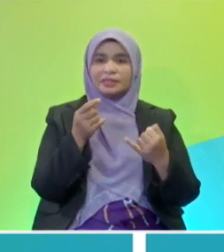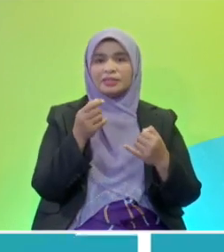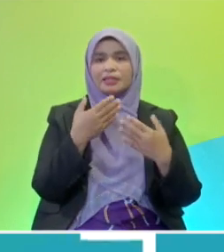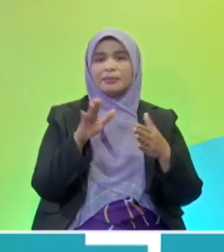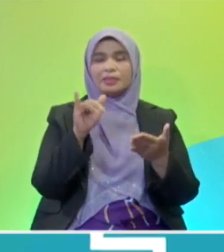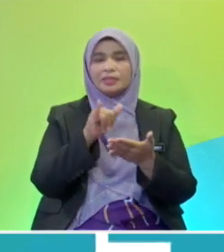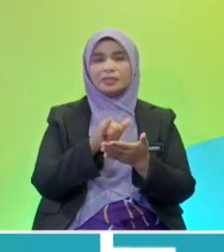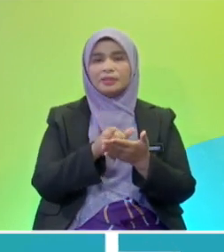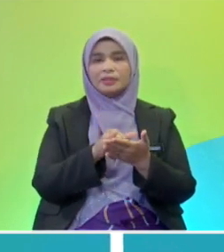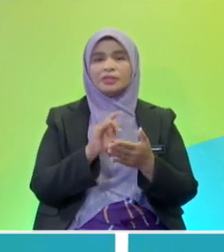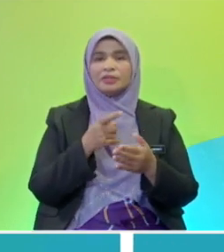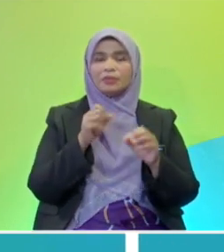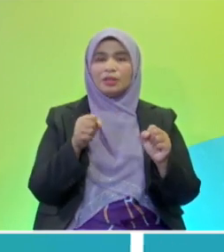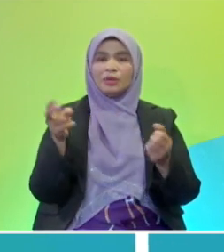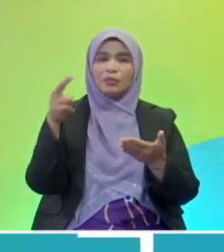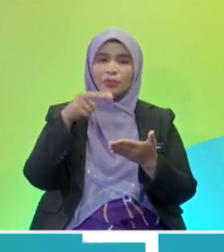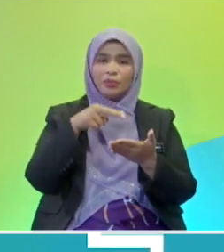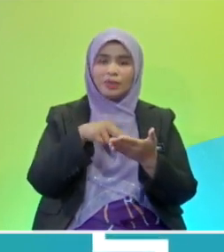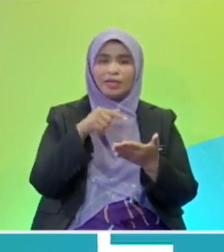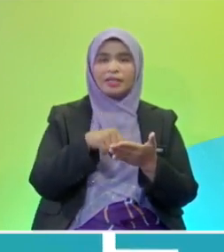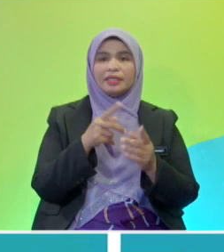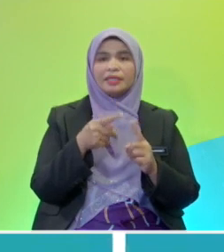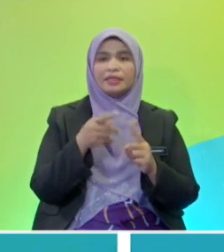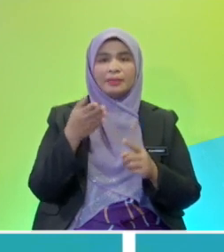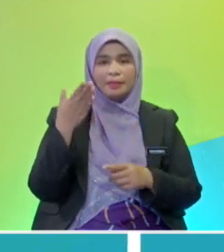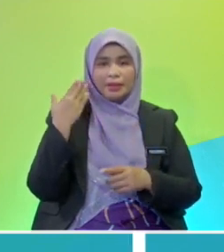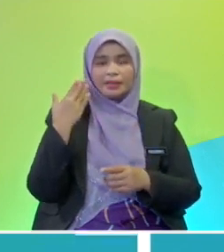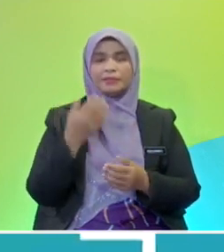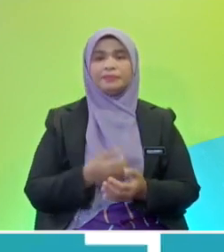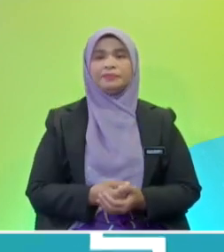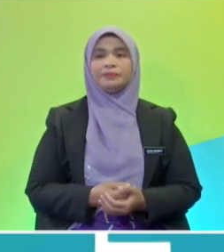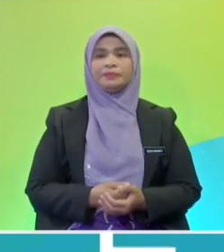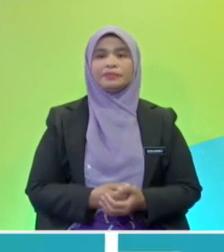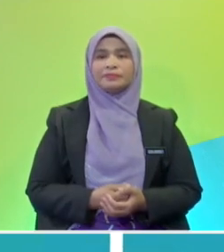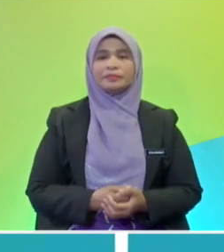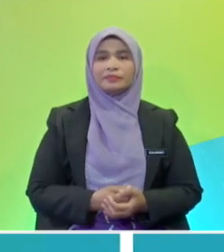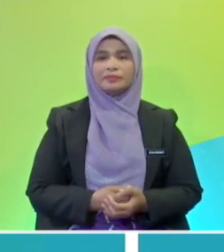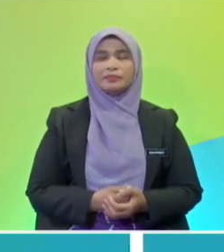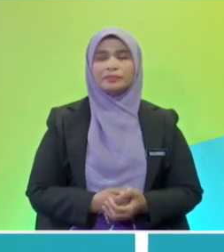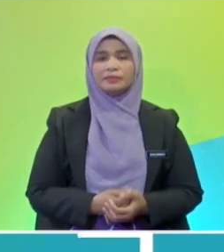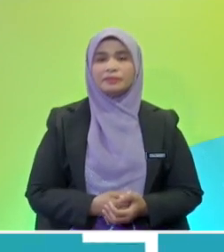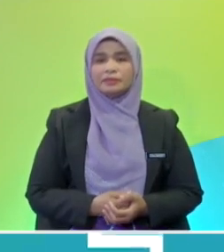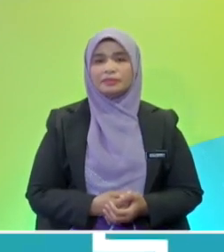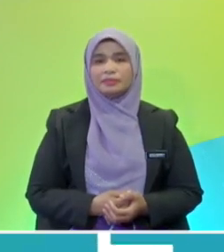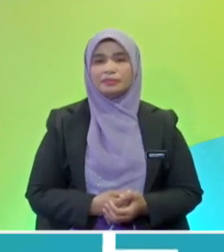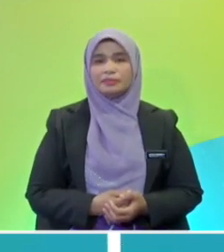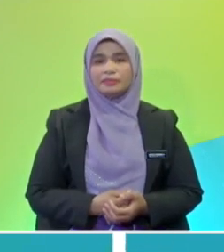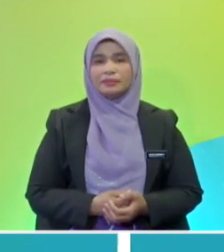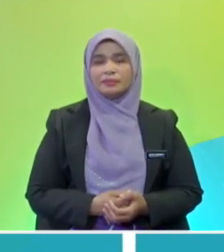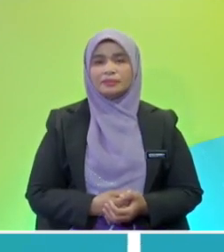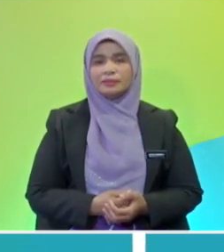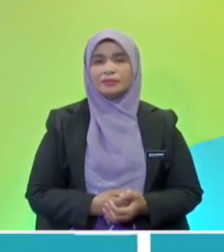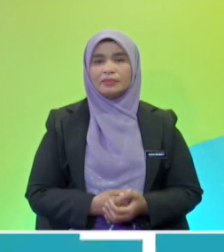tu baru kita patah balik ke belakang Mac Cikgu Boleh sini Betul sepatutnya tarik habis ni dia bersimpul di